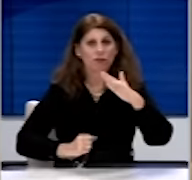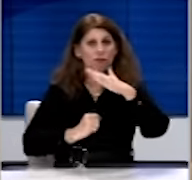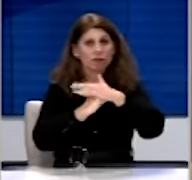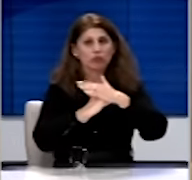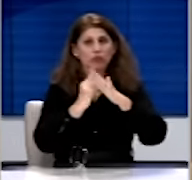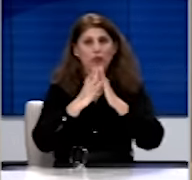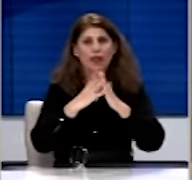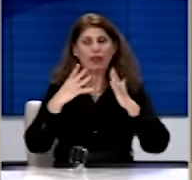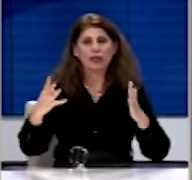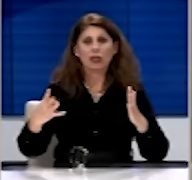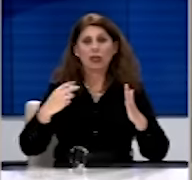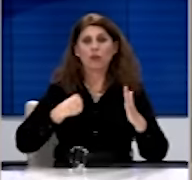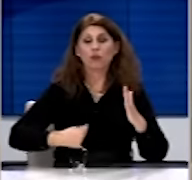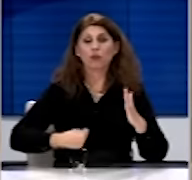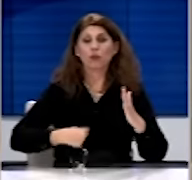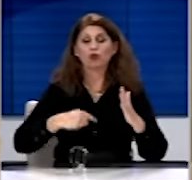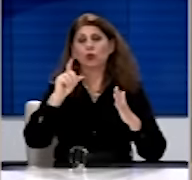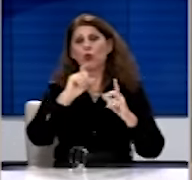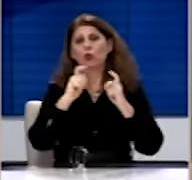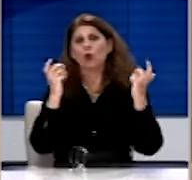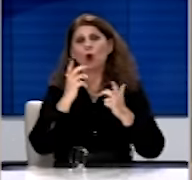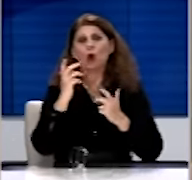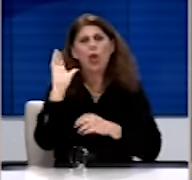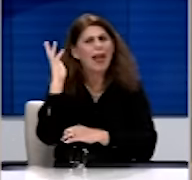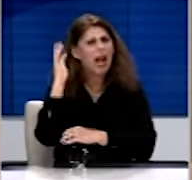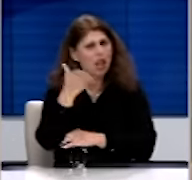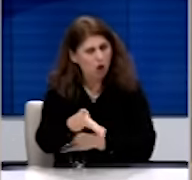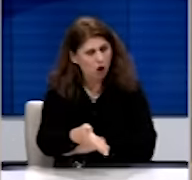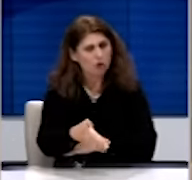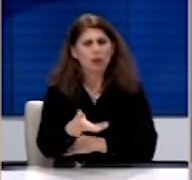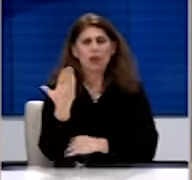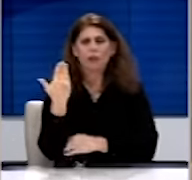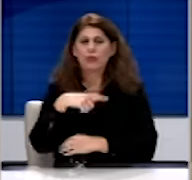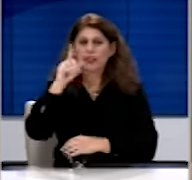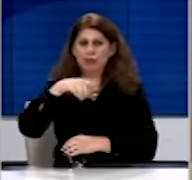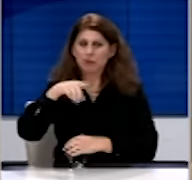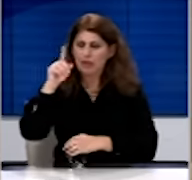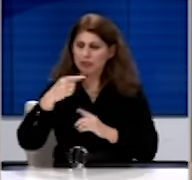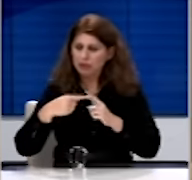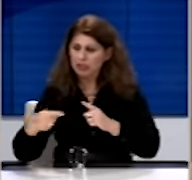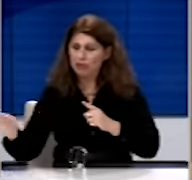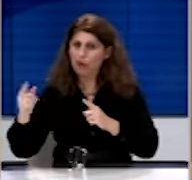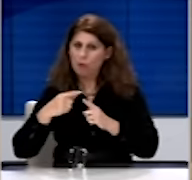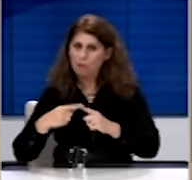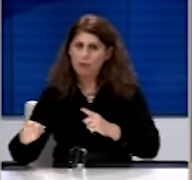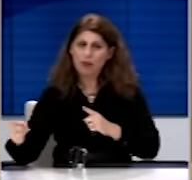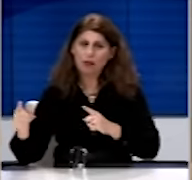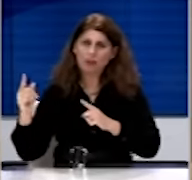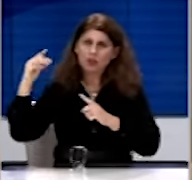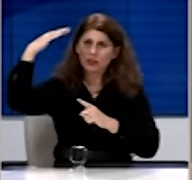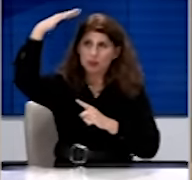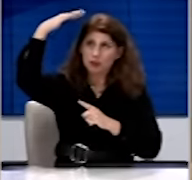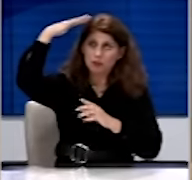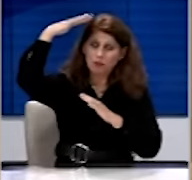του 19ου Δημοτικού Σχολείου του Εγάλεο, που πριν λίγες μέρες, λίγες εβδομάδες, έπεσε στα